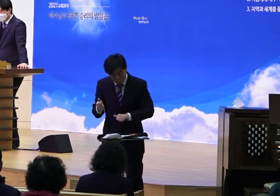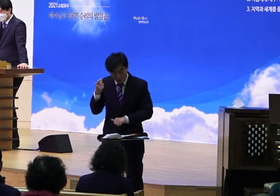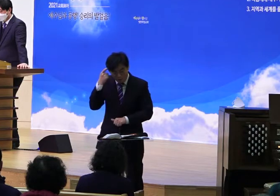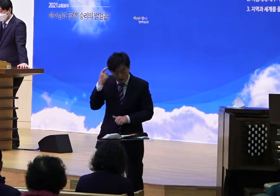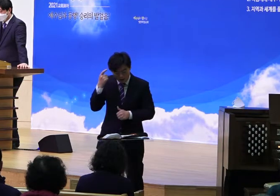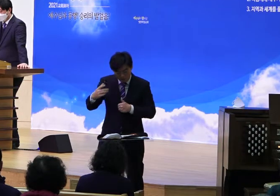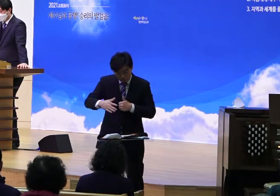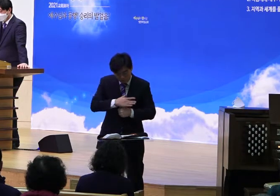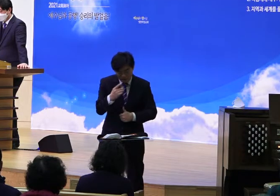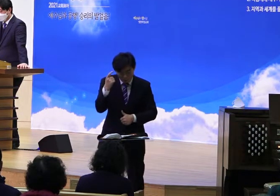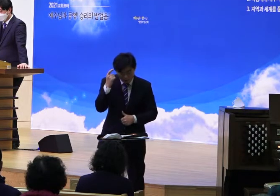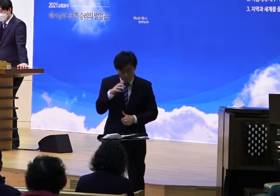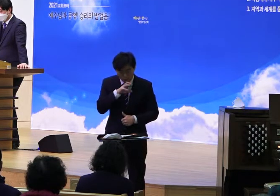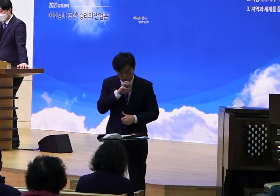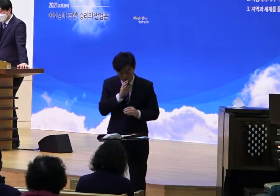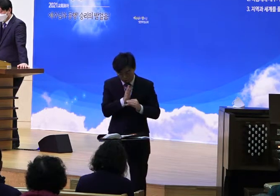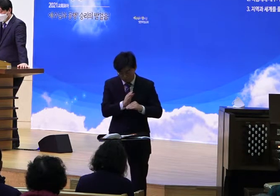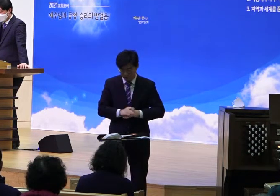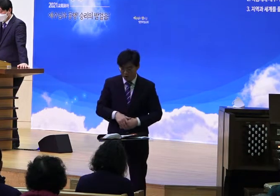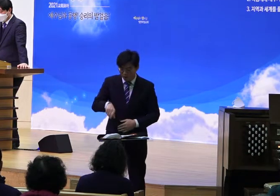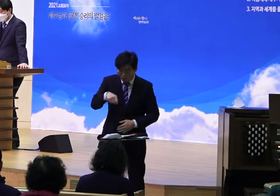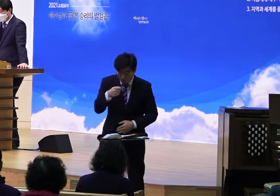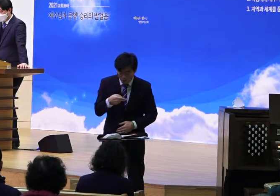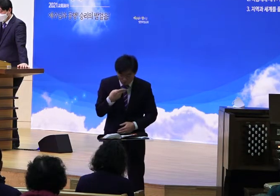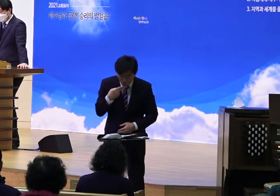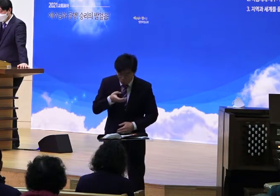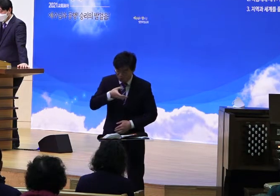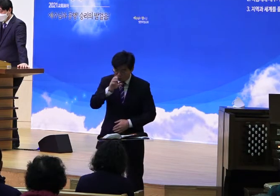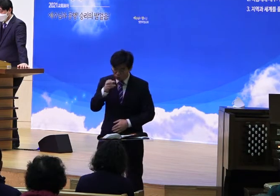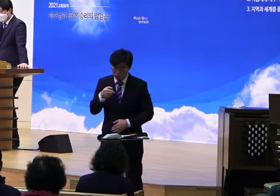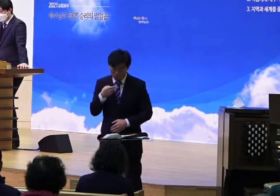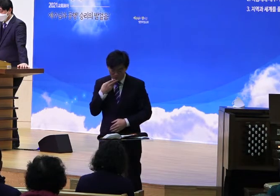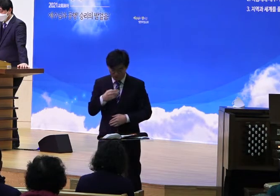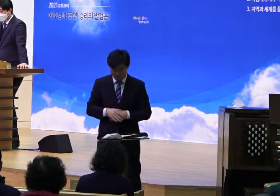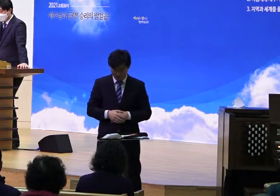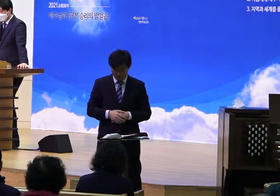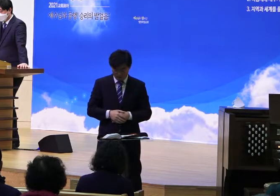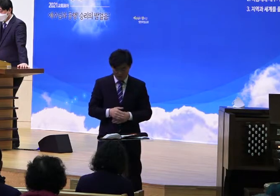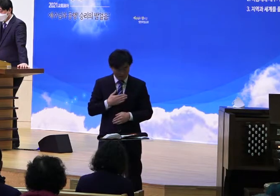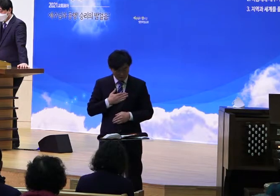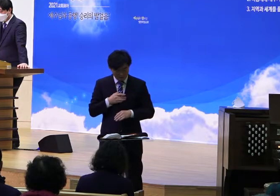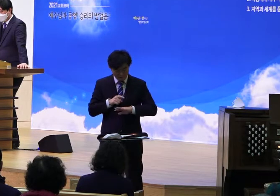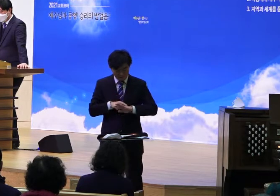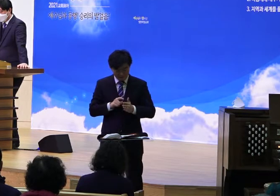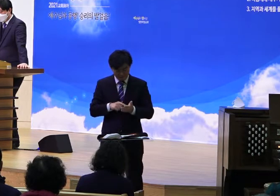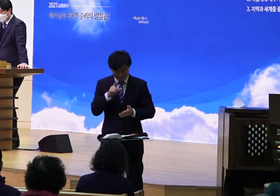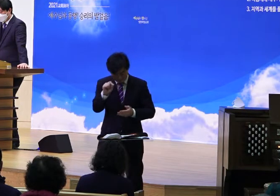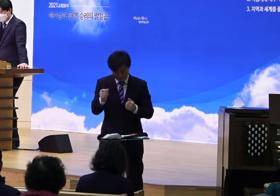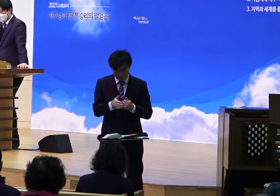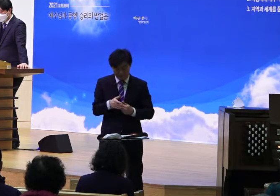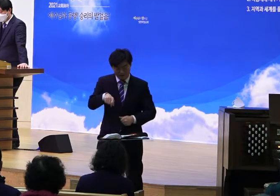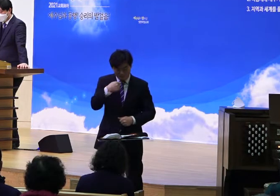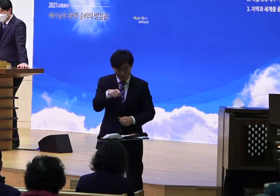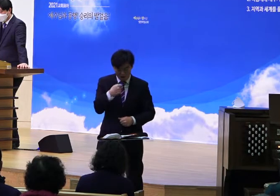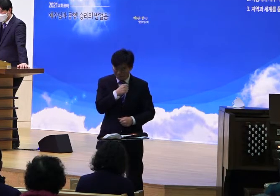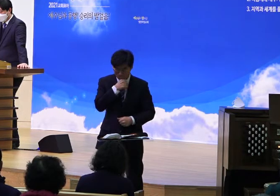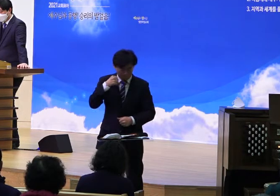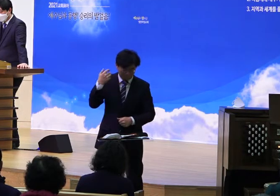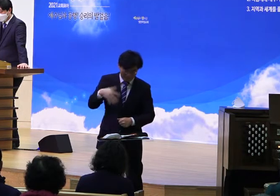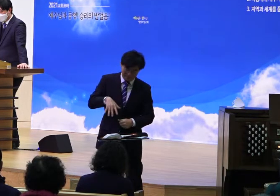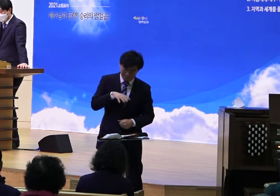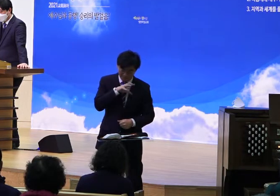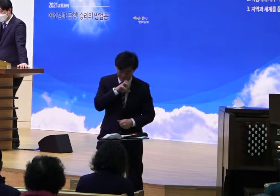이곳에는 먹을 것도 없고 물도 없도다. 우리 마음이 이 하찮은 음식을 싫어하노라 하매 여호와께서